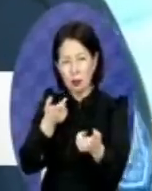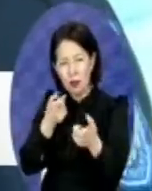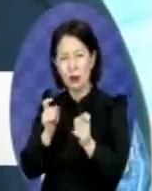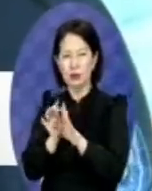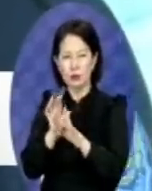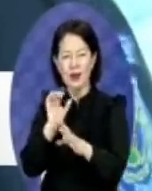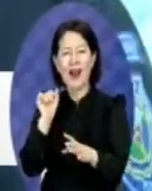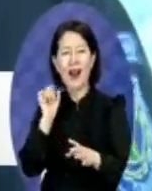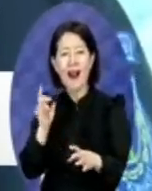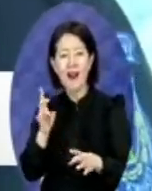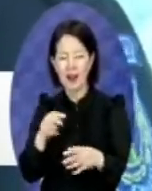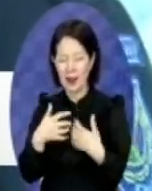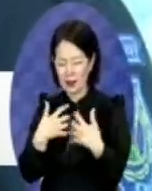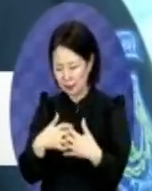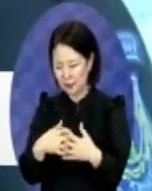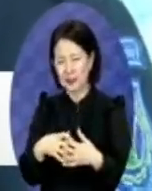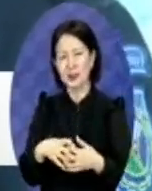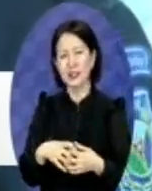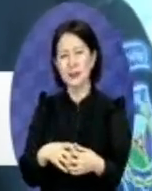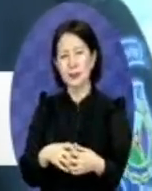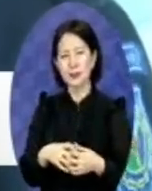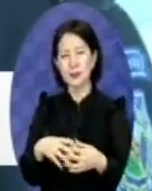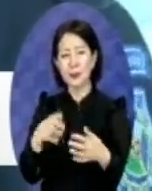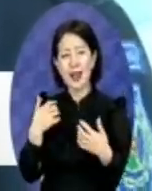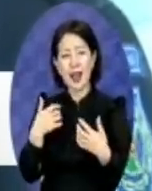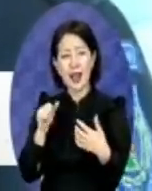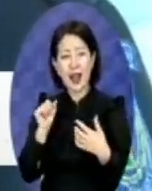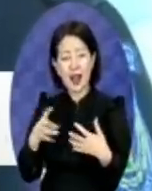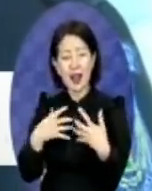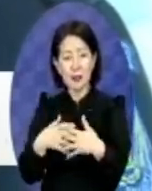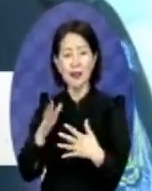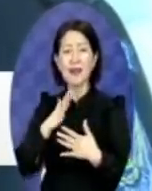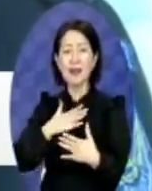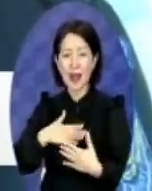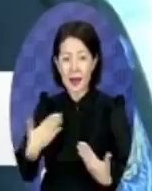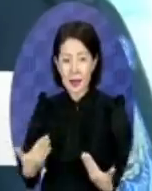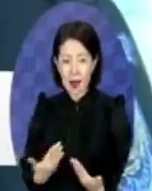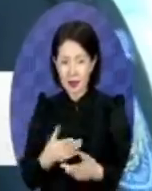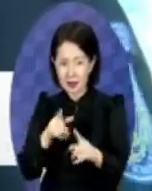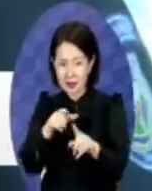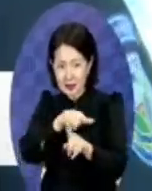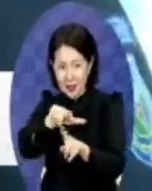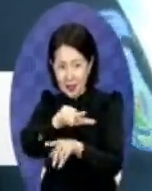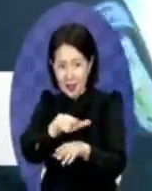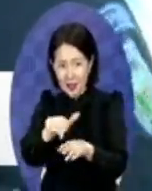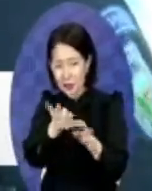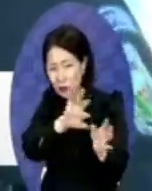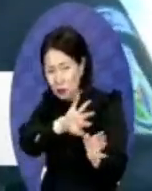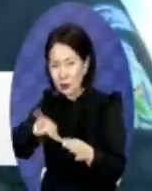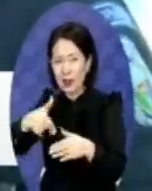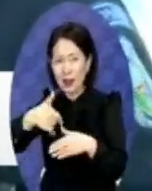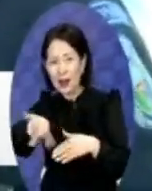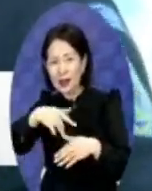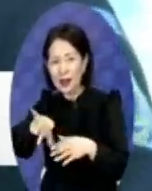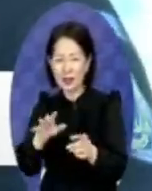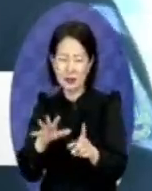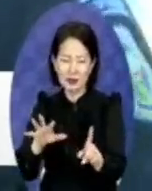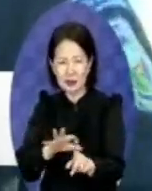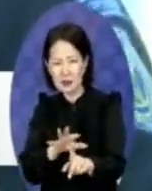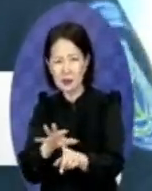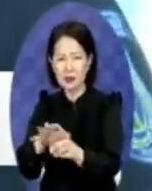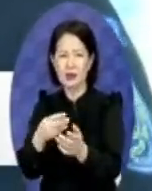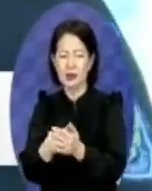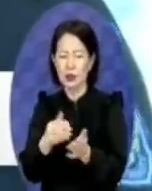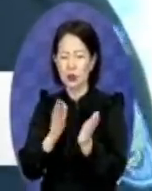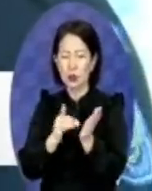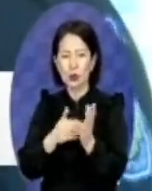журм юм. Ана амтныг нэг байр тэнд 50 амьдарч байгаа байрнаас нь жоохон дайжуулах талын ингээд нэг